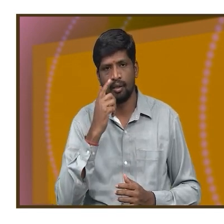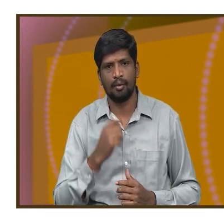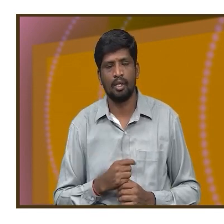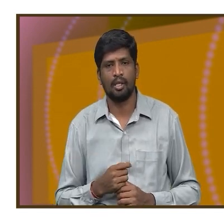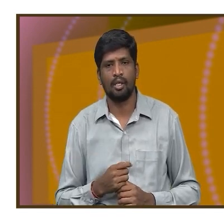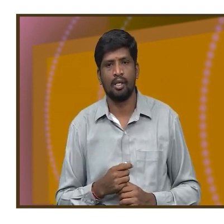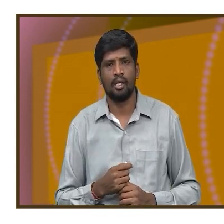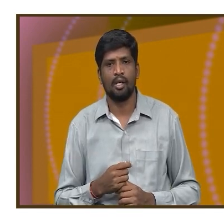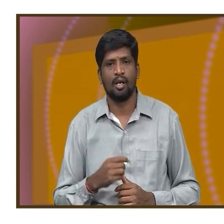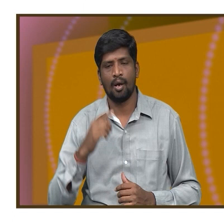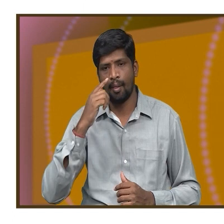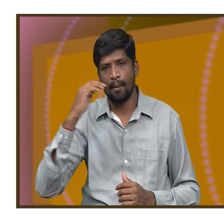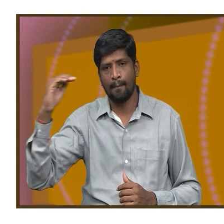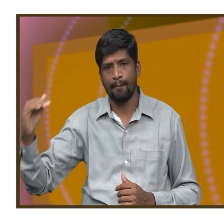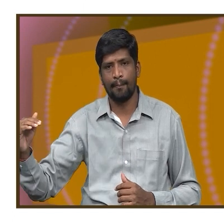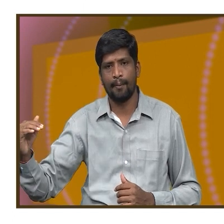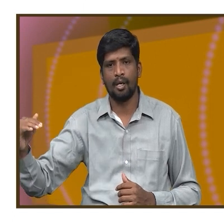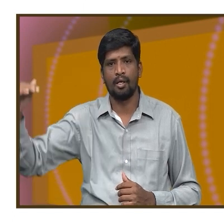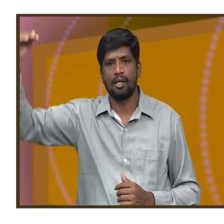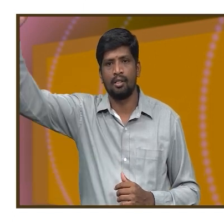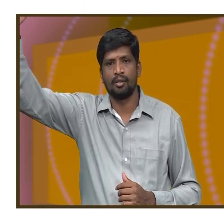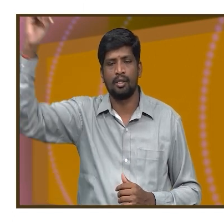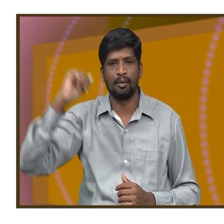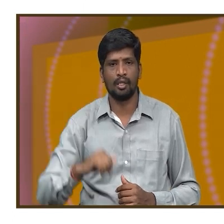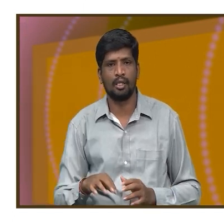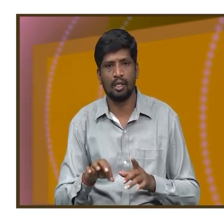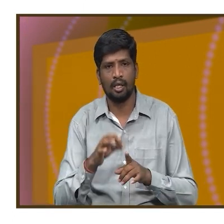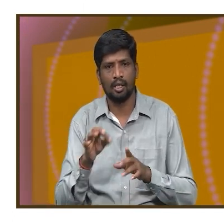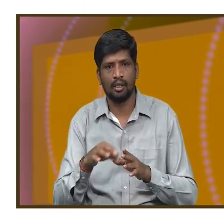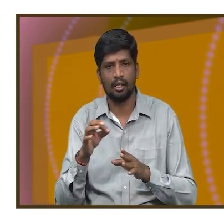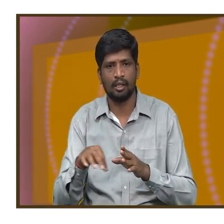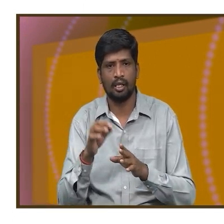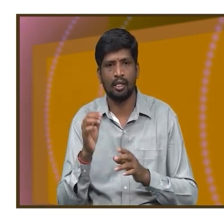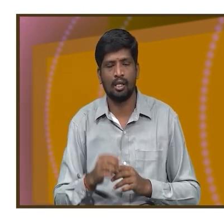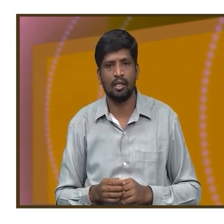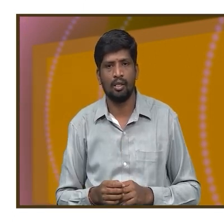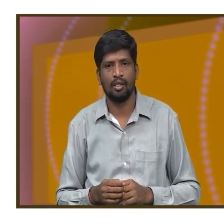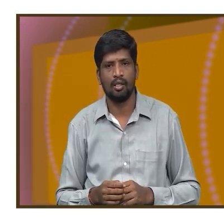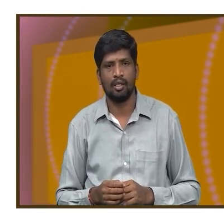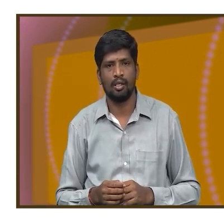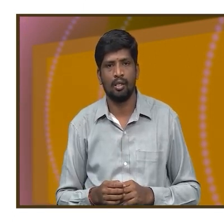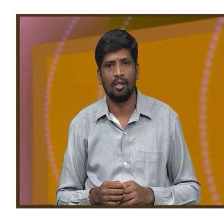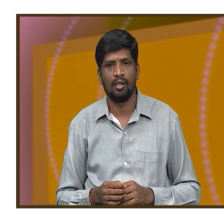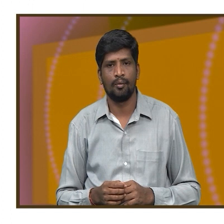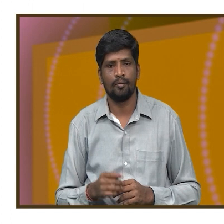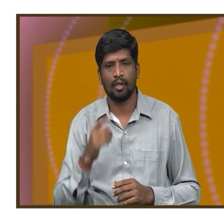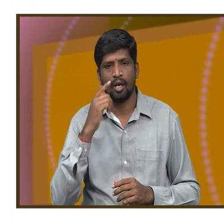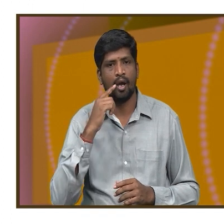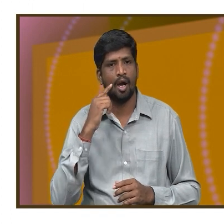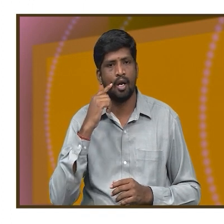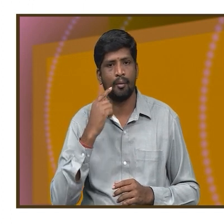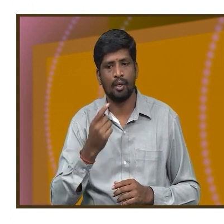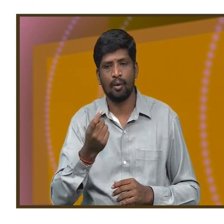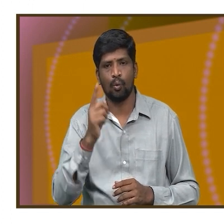இளம் வயது பெண் அந்த காலணியை தைத்ததற்காக ஒரு அவள் அந்த மாரியிடம் ஒரு நாணயம்